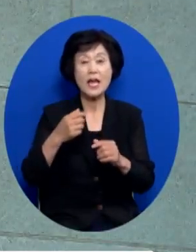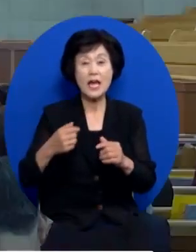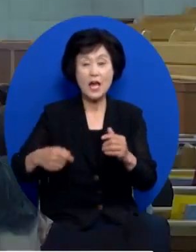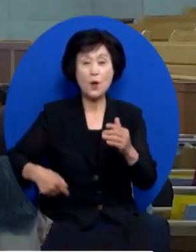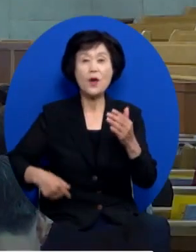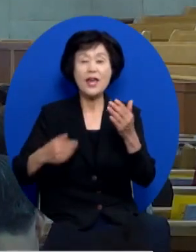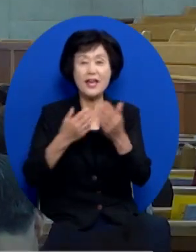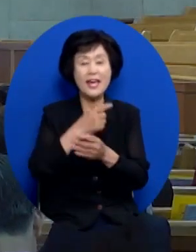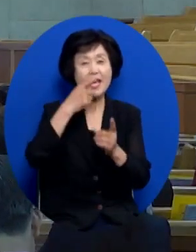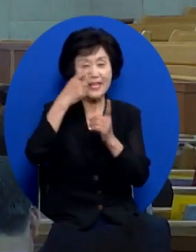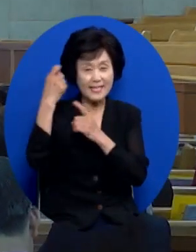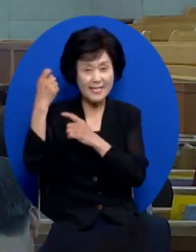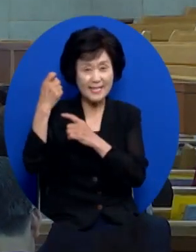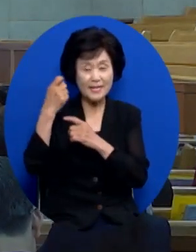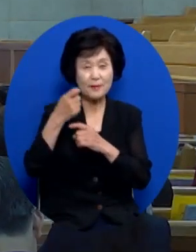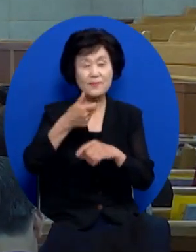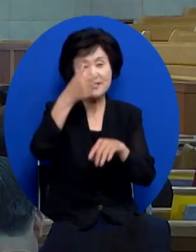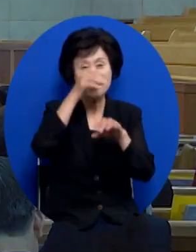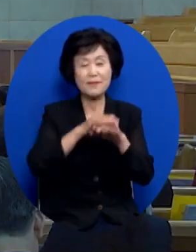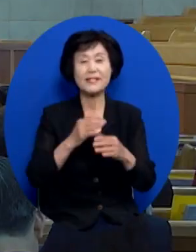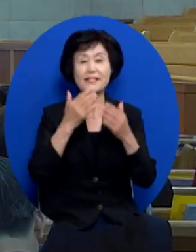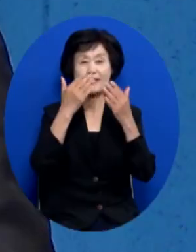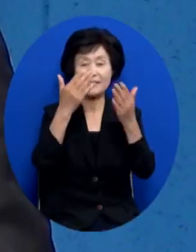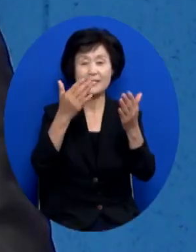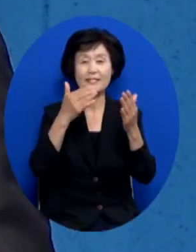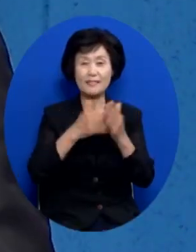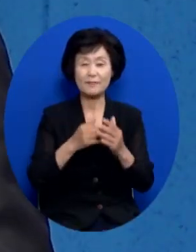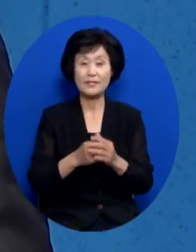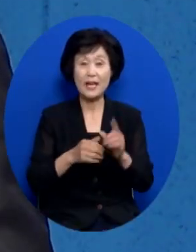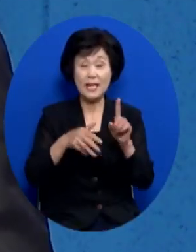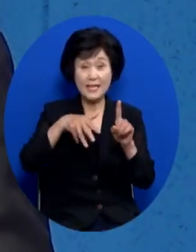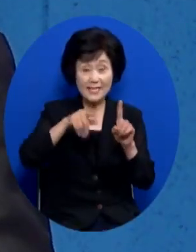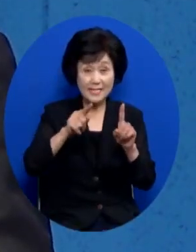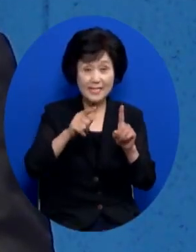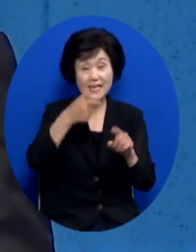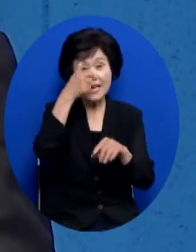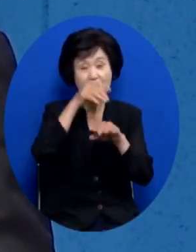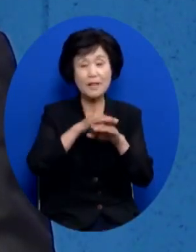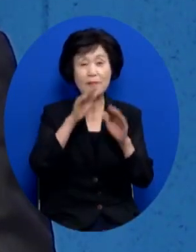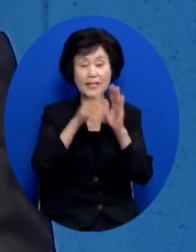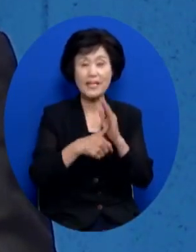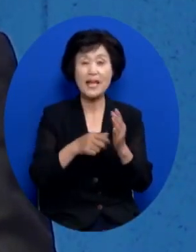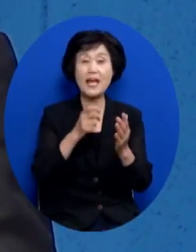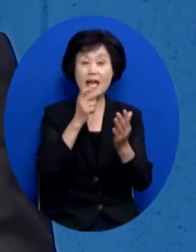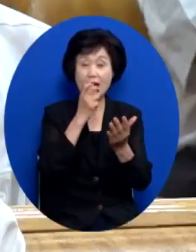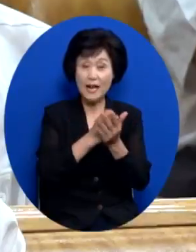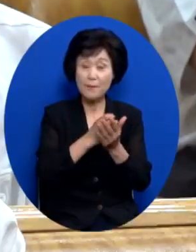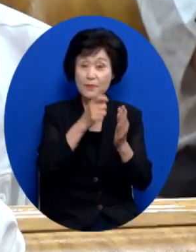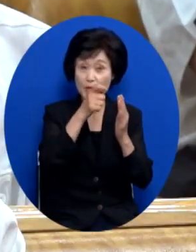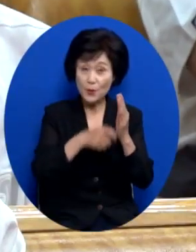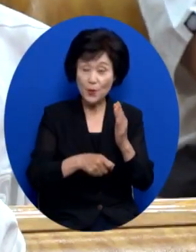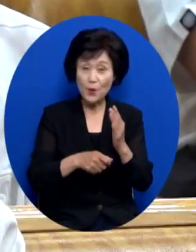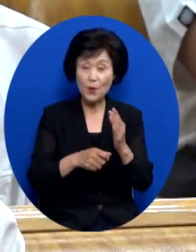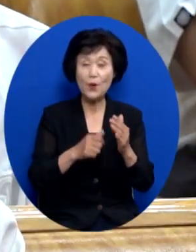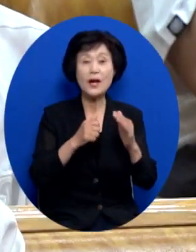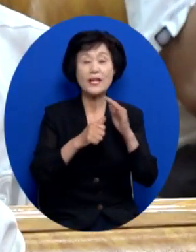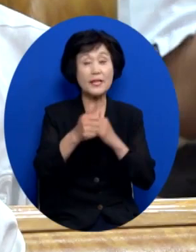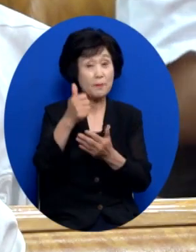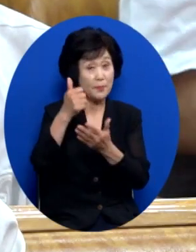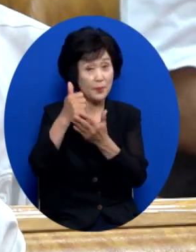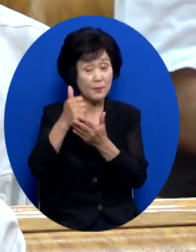개최했습니다. 시와 임마누엘교회에서 열린 1차 연합성회에서 감리교 전국부흥단 대표단장 전영기